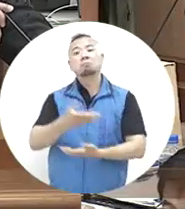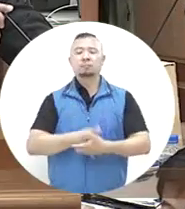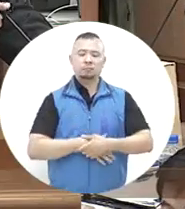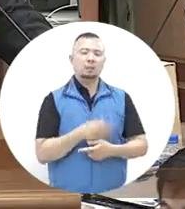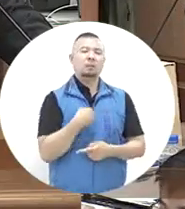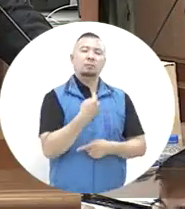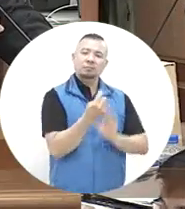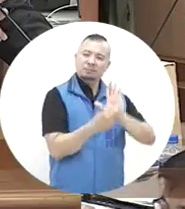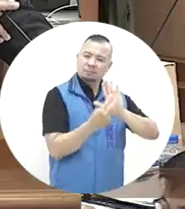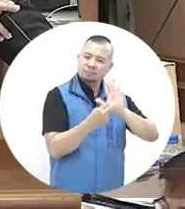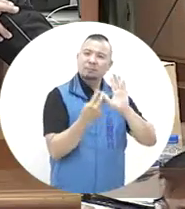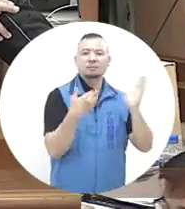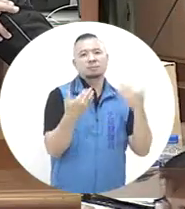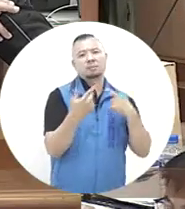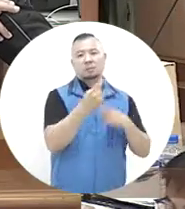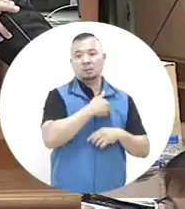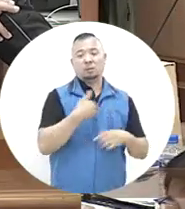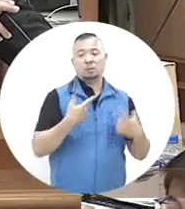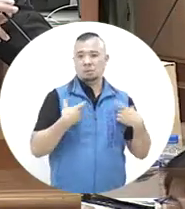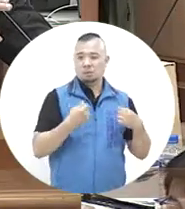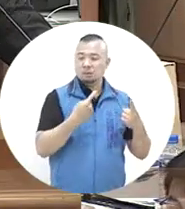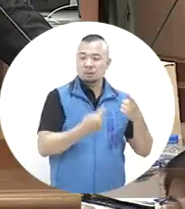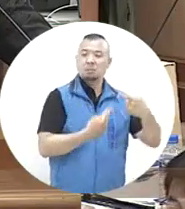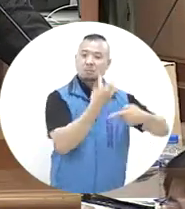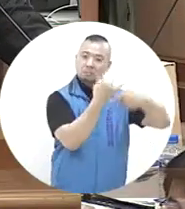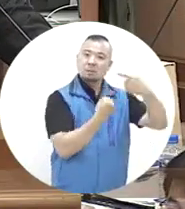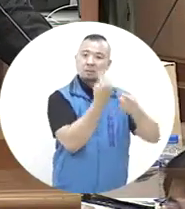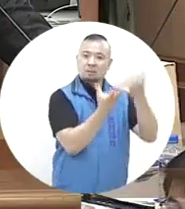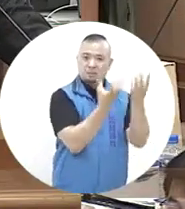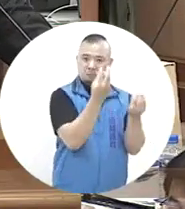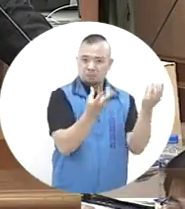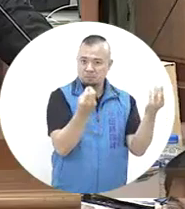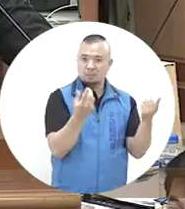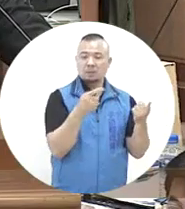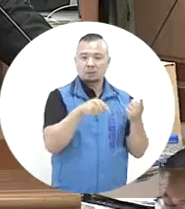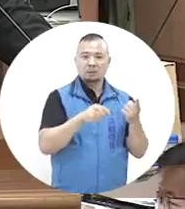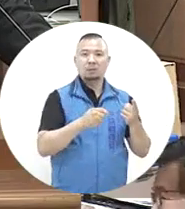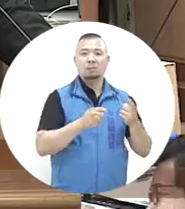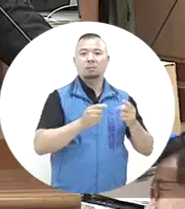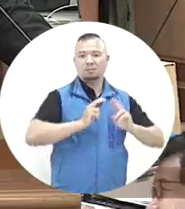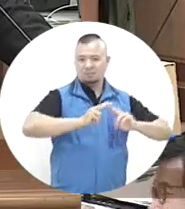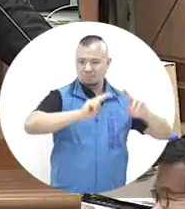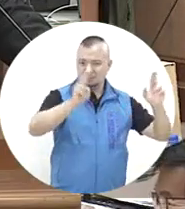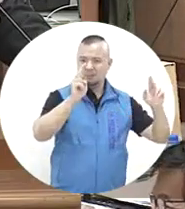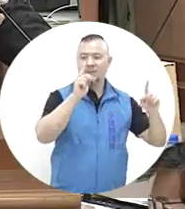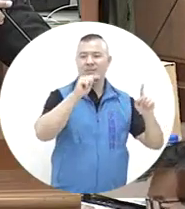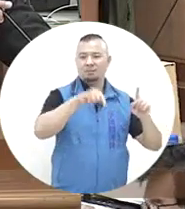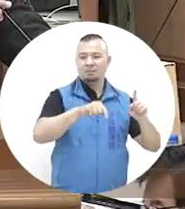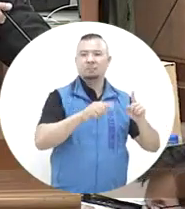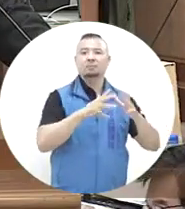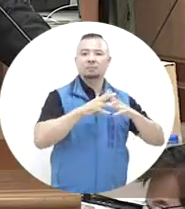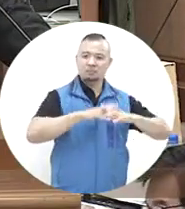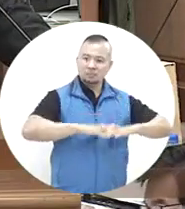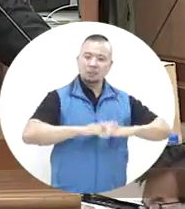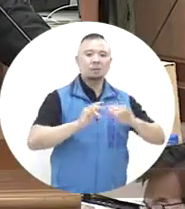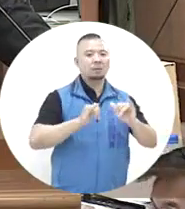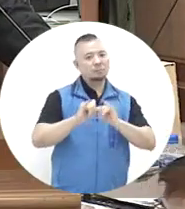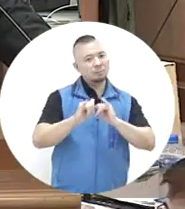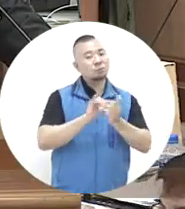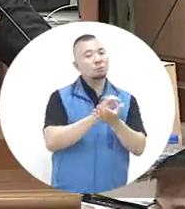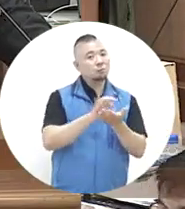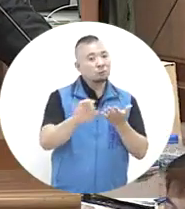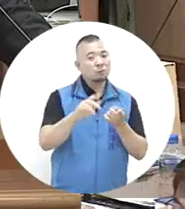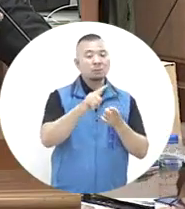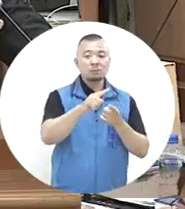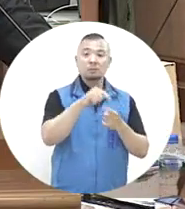楚，能源的配比一定要提供稳定的电力，让民众能够使用。稳定的电力里